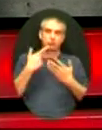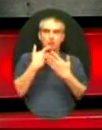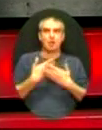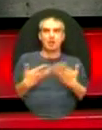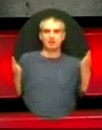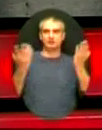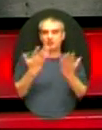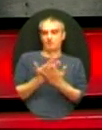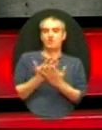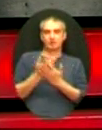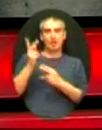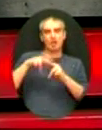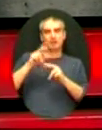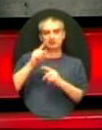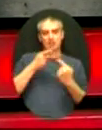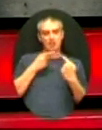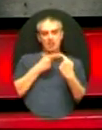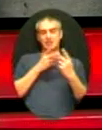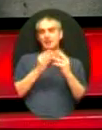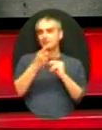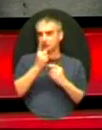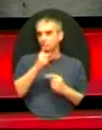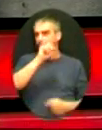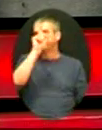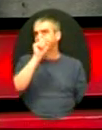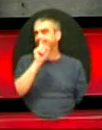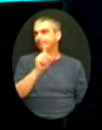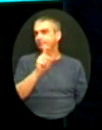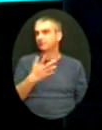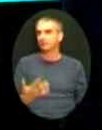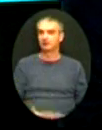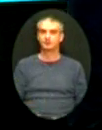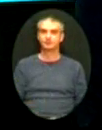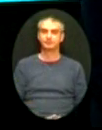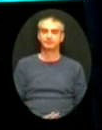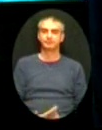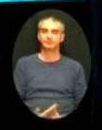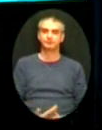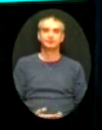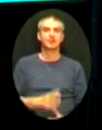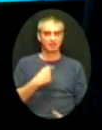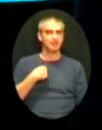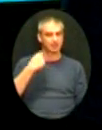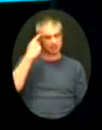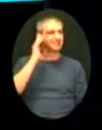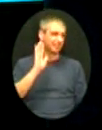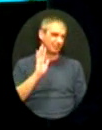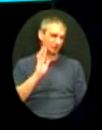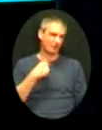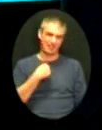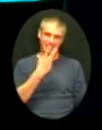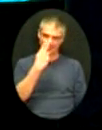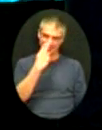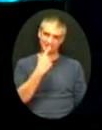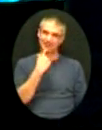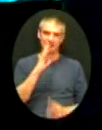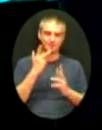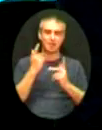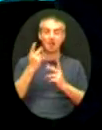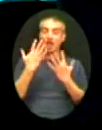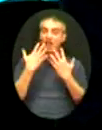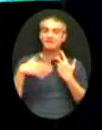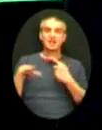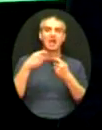מהחשיפה ומהעובדה שהם יצטרכו להתעמת איתו. יש פה סימן שאלה מאוד גדול מה קרה כאן. אז תני לי לנחש. עם